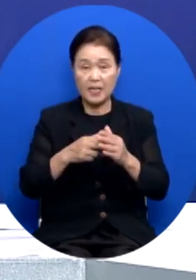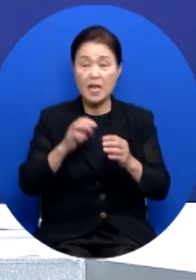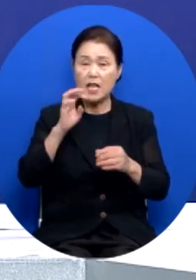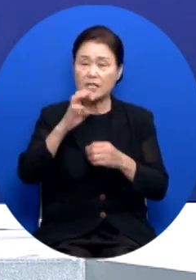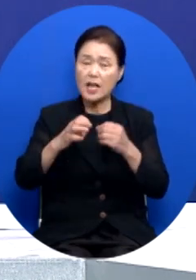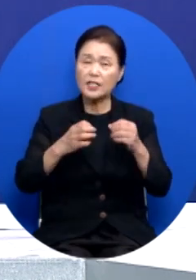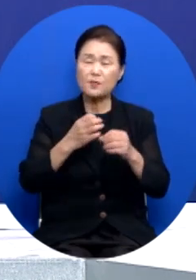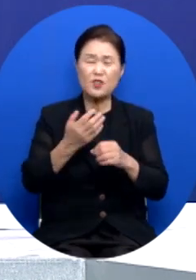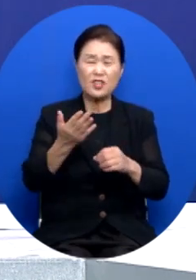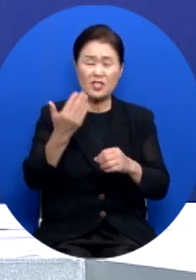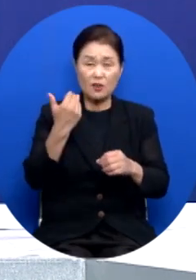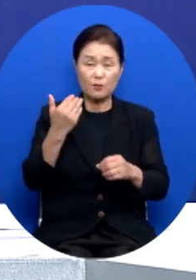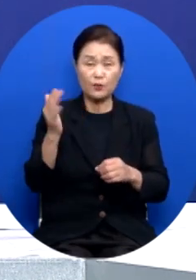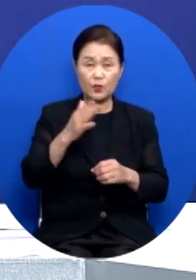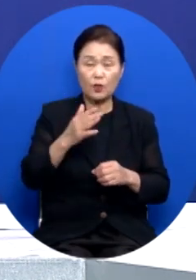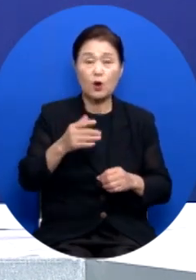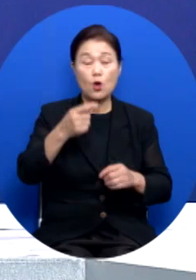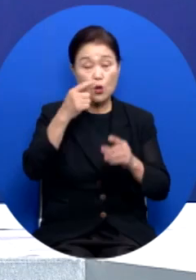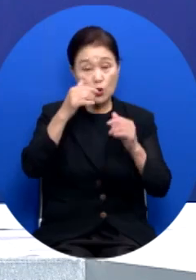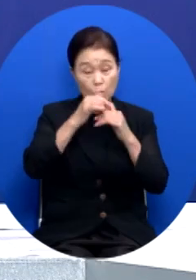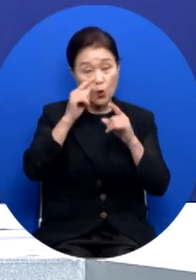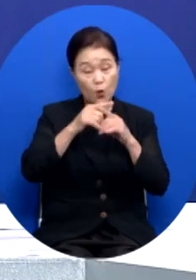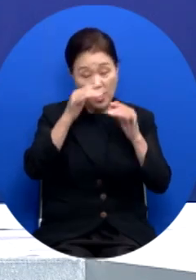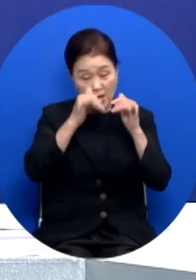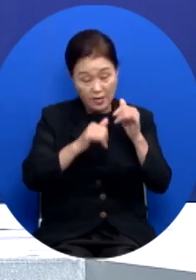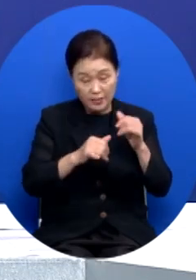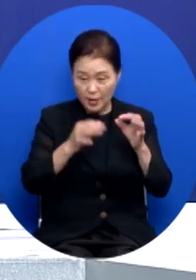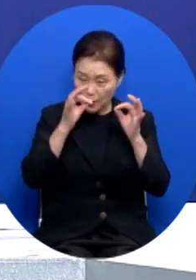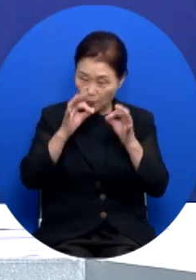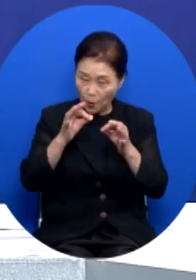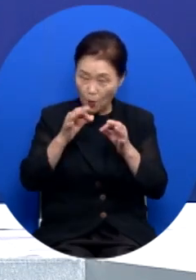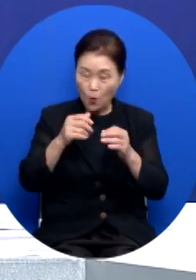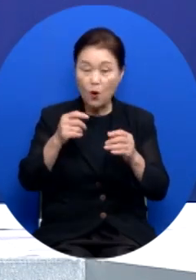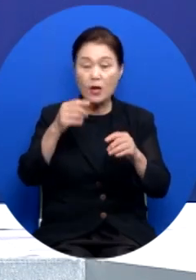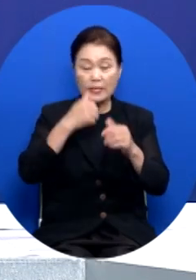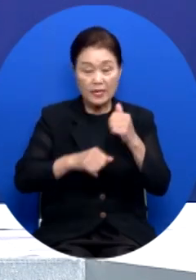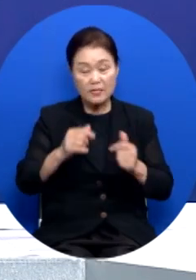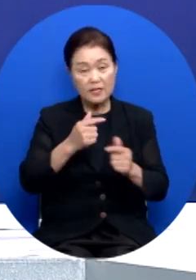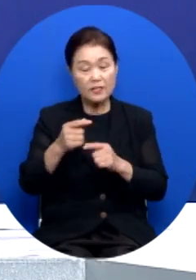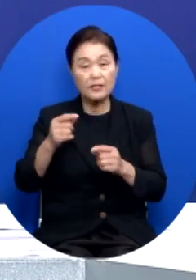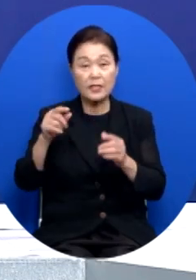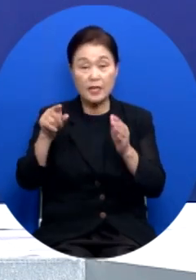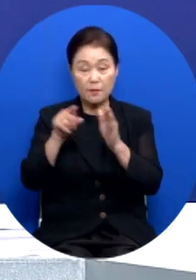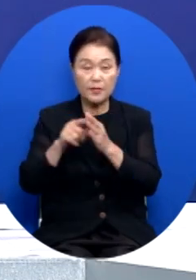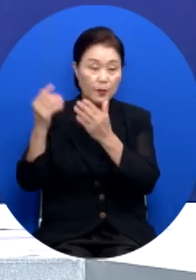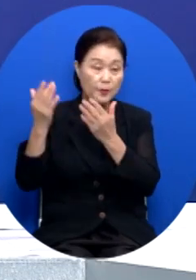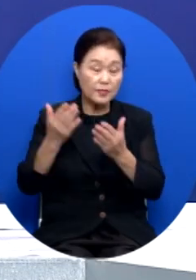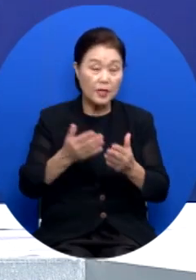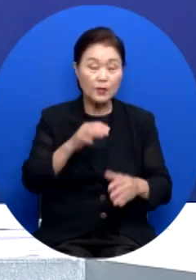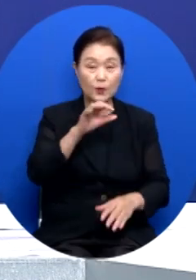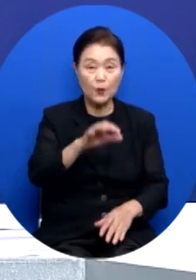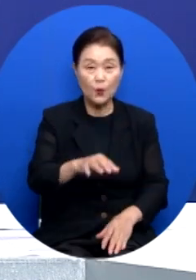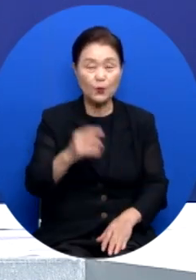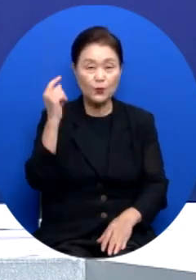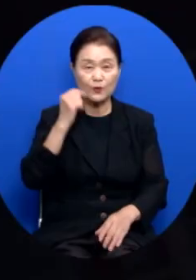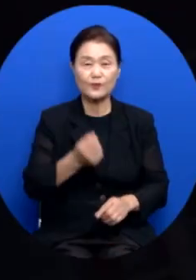년 교회 역사를 돌아보고 자녀들에게 신앙을 전하는 자리이기도 했던 그 현장을 이현지 기자가 전합니다.